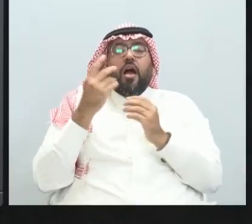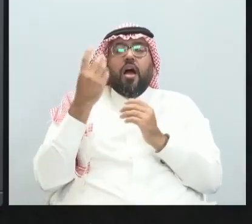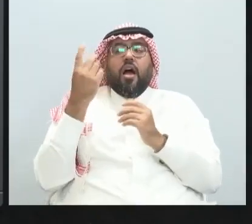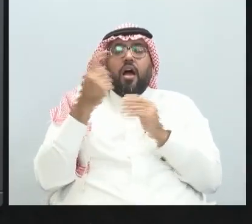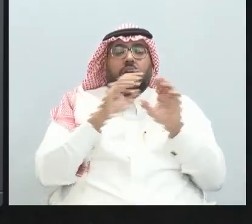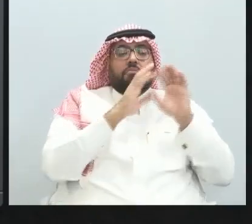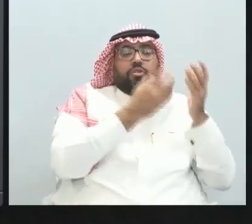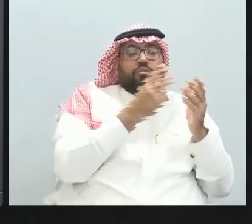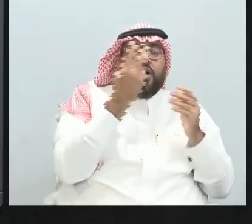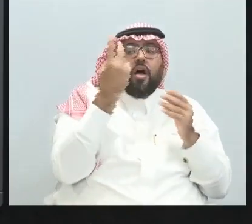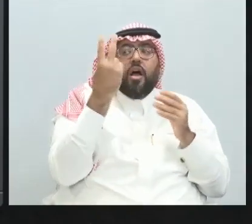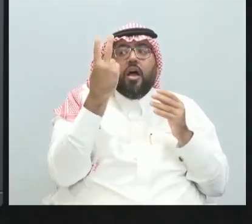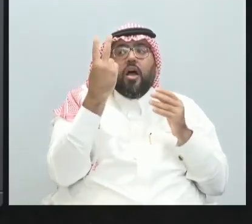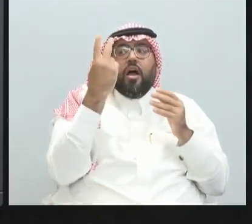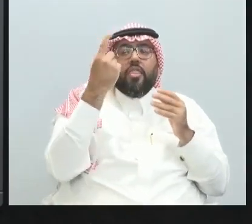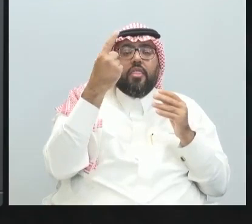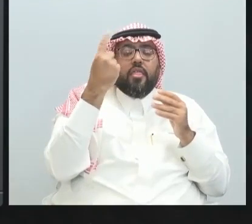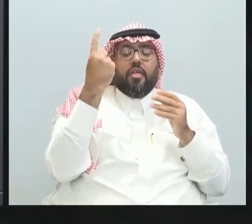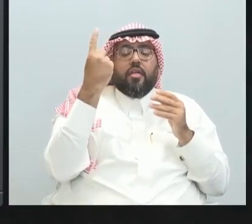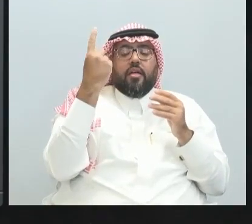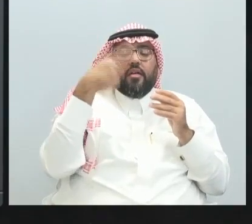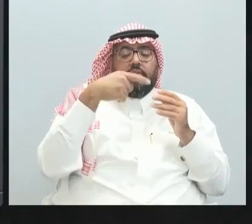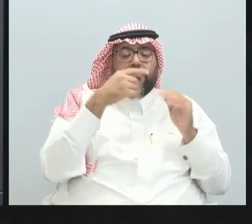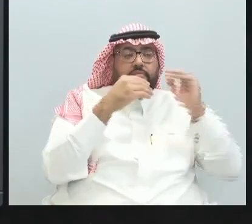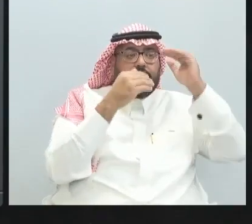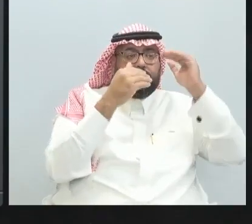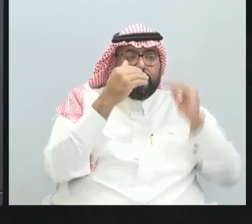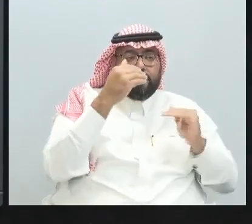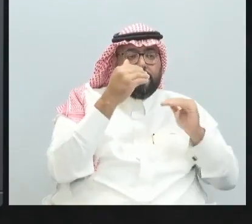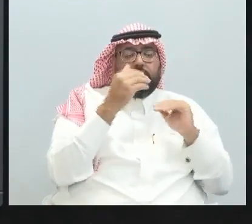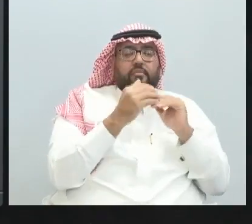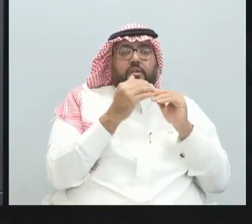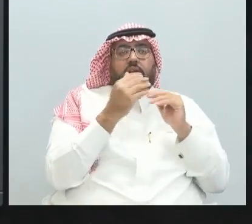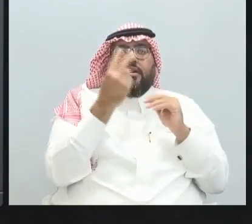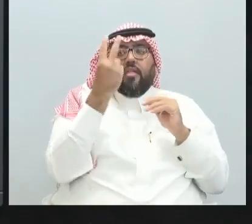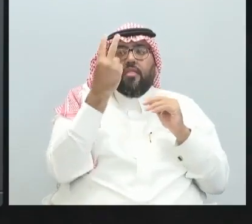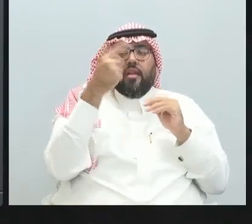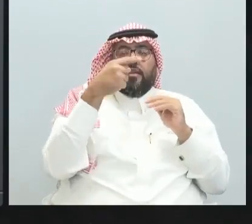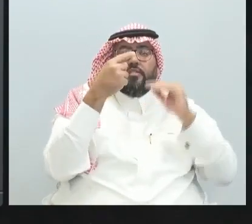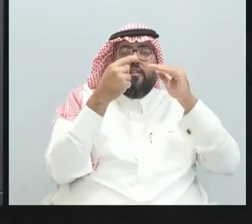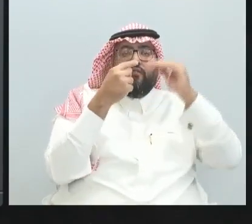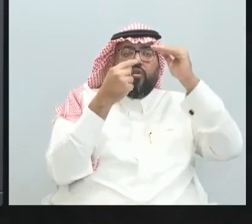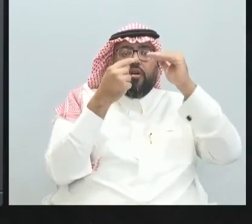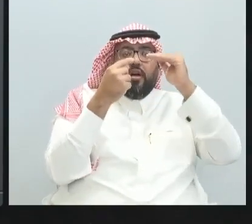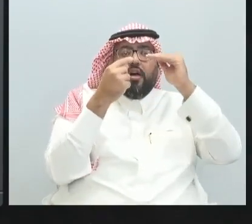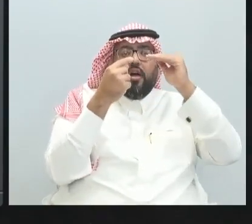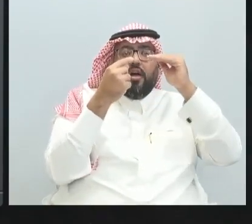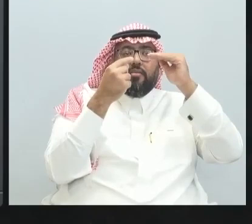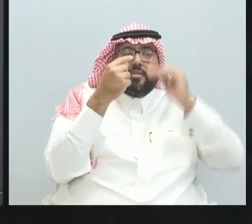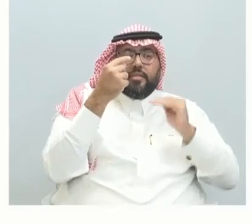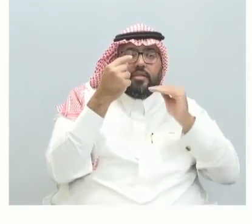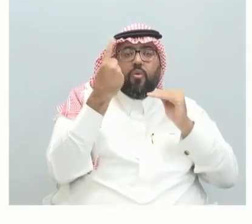تنازليا اثنا عشر نزلت الى العدد 11 هنا صلاح نتعرف باذن الله